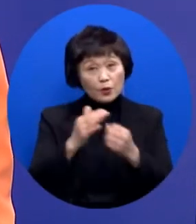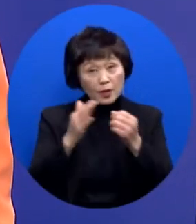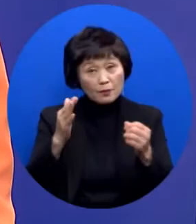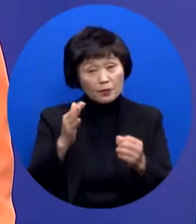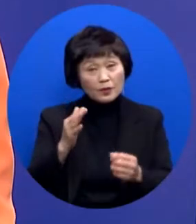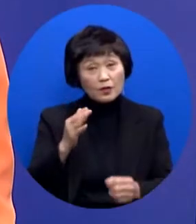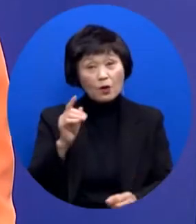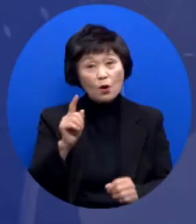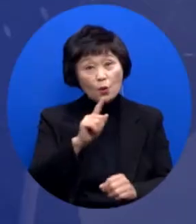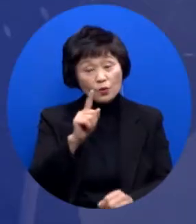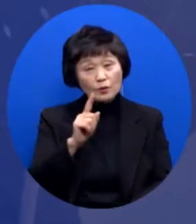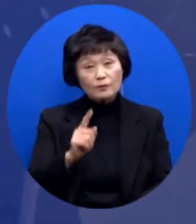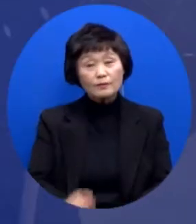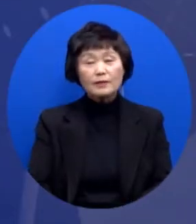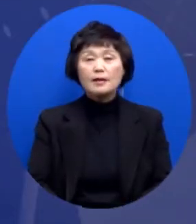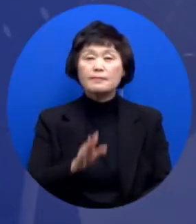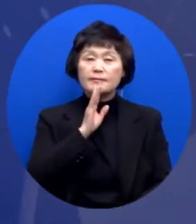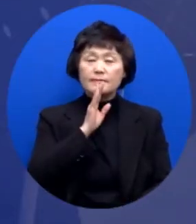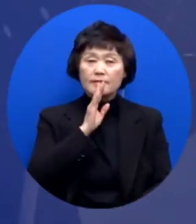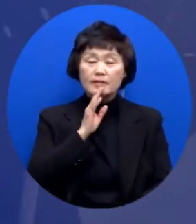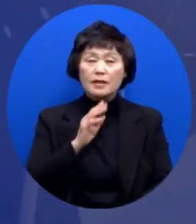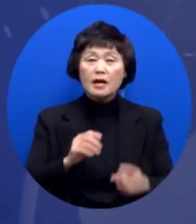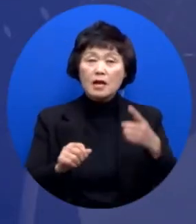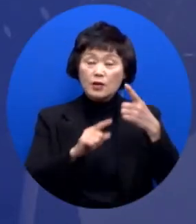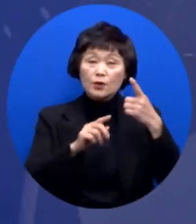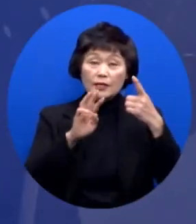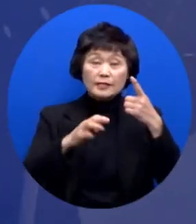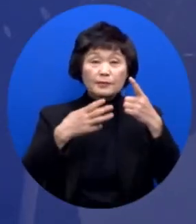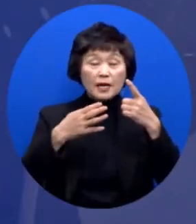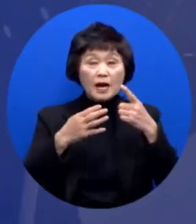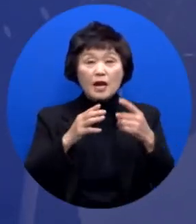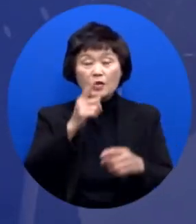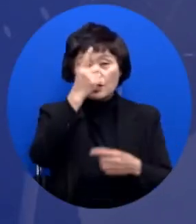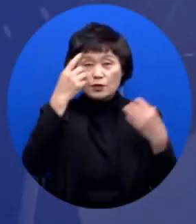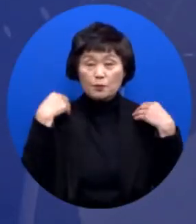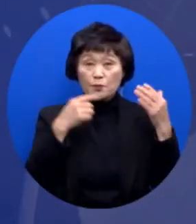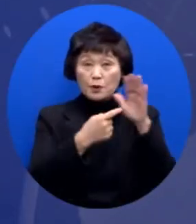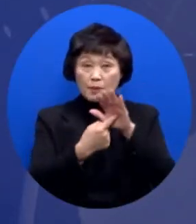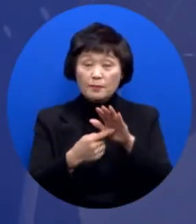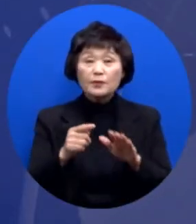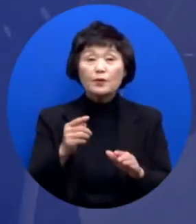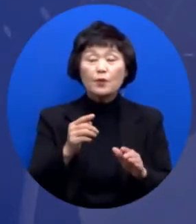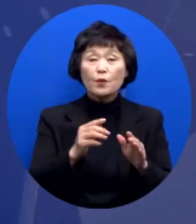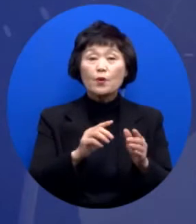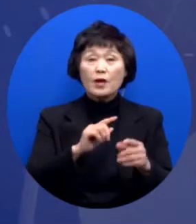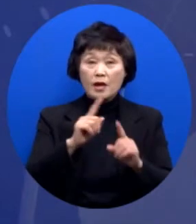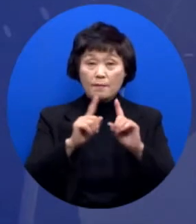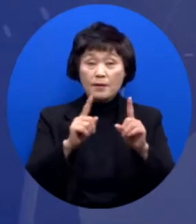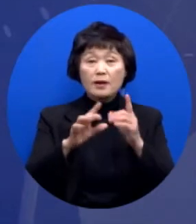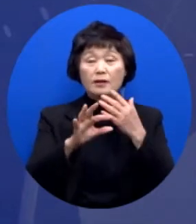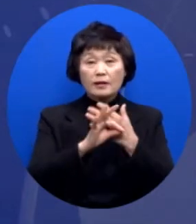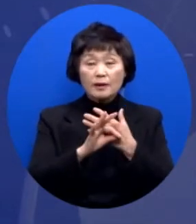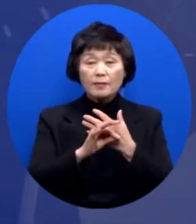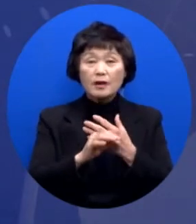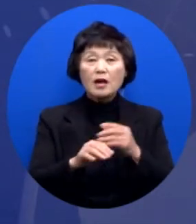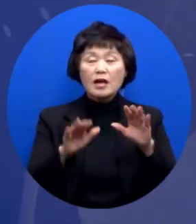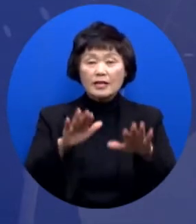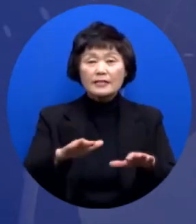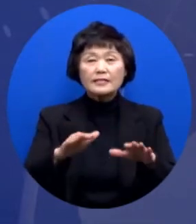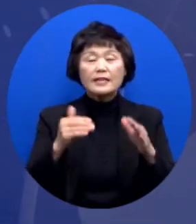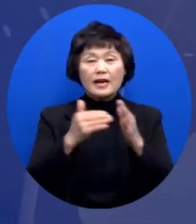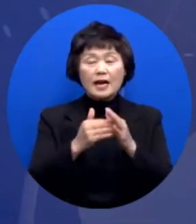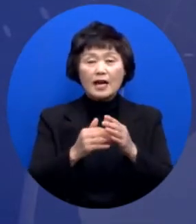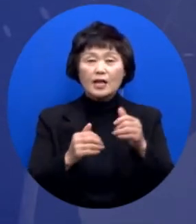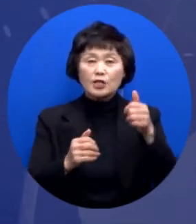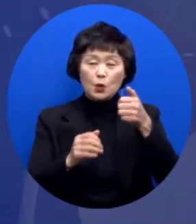보십니까 네 맞습니다 24일 월요일 중 대본 발표에 따르면 현재까지 5 미크론 환자 비율이 50% 를 넘었습니다